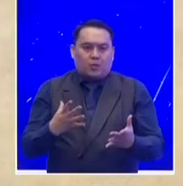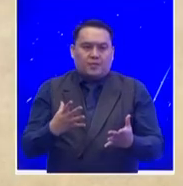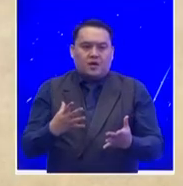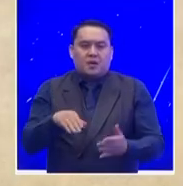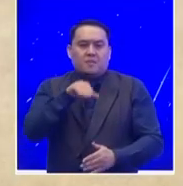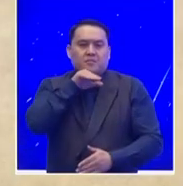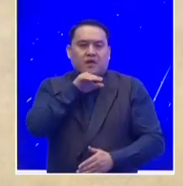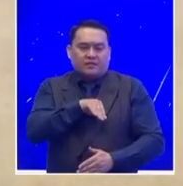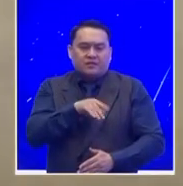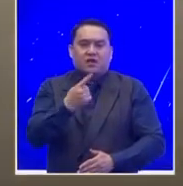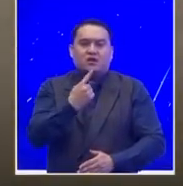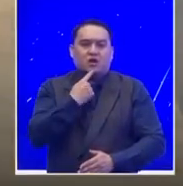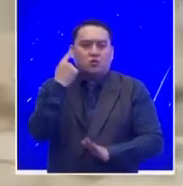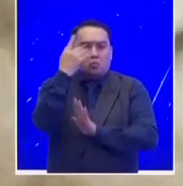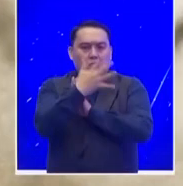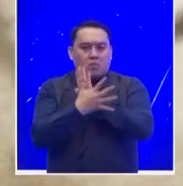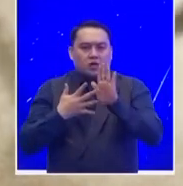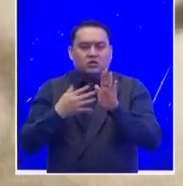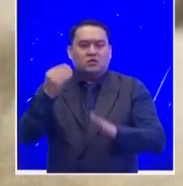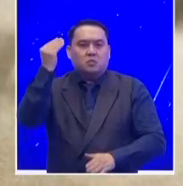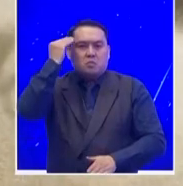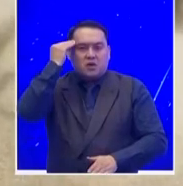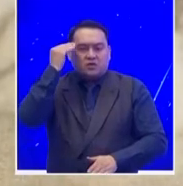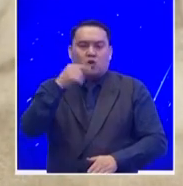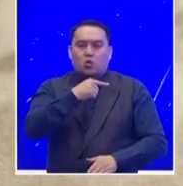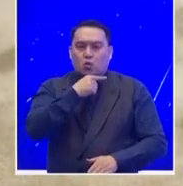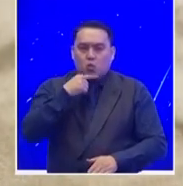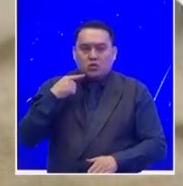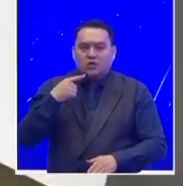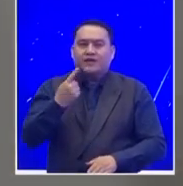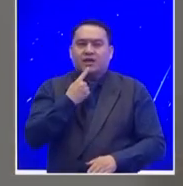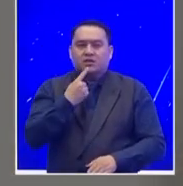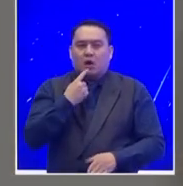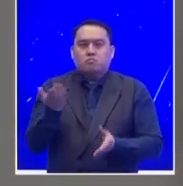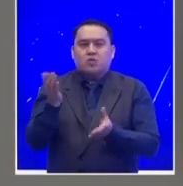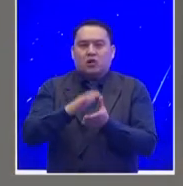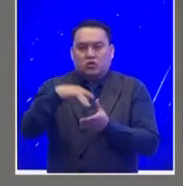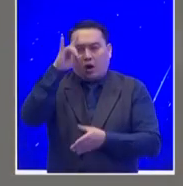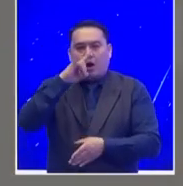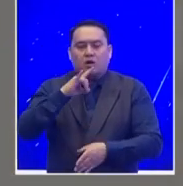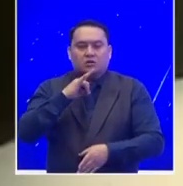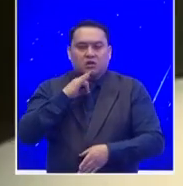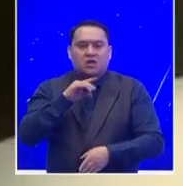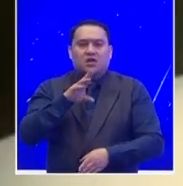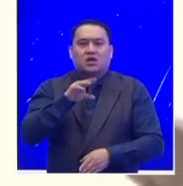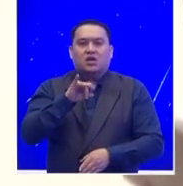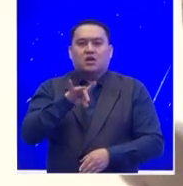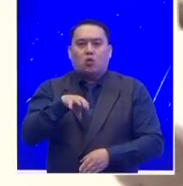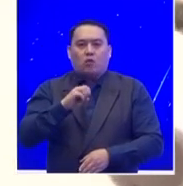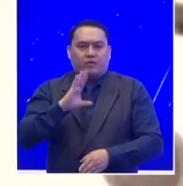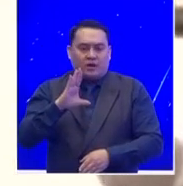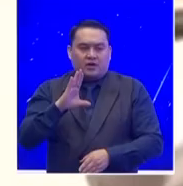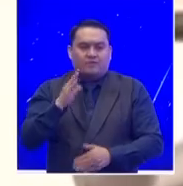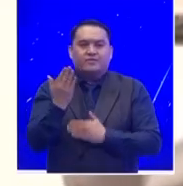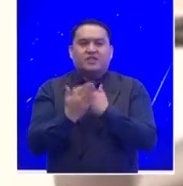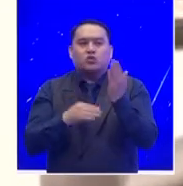превосходному владению языком и пониманию глубокого смысла русского фольклора, Абай познакомил казахов с произведениями Ивана Крылова. Поэт